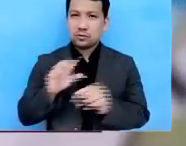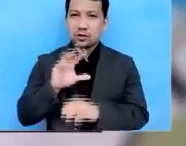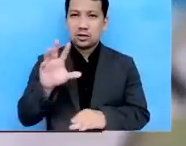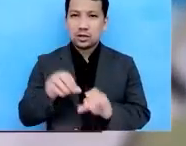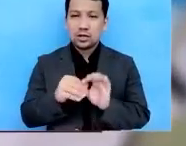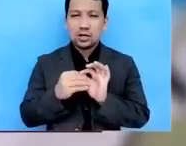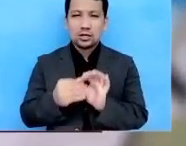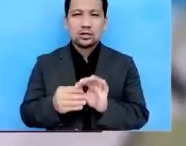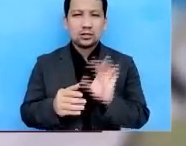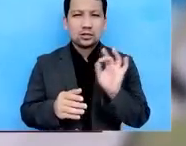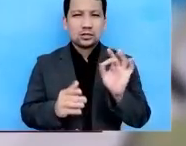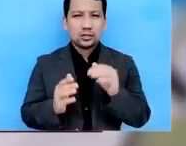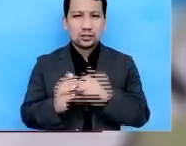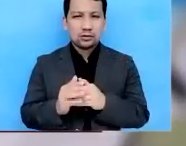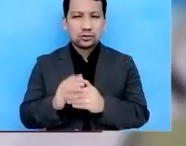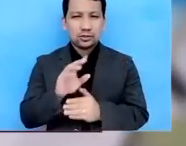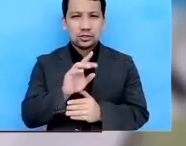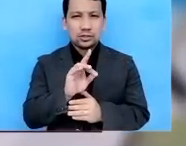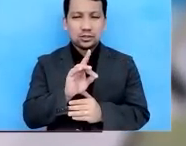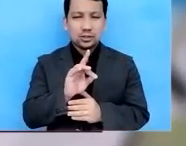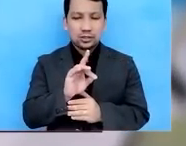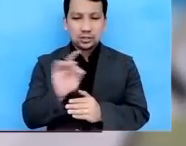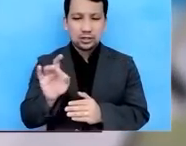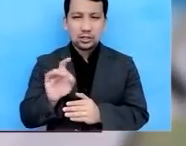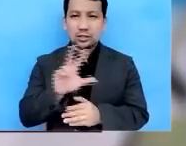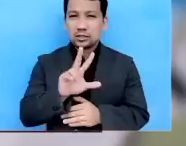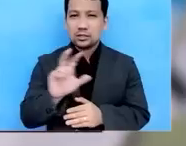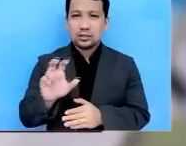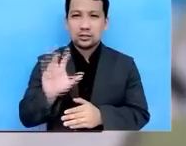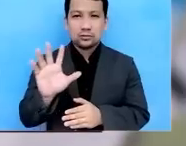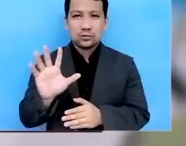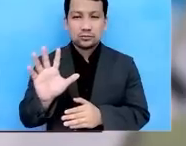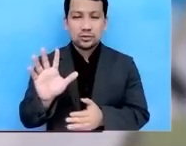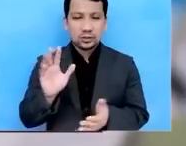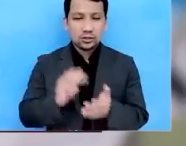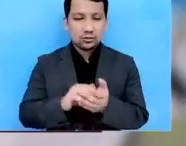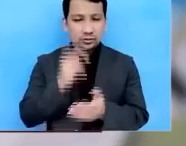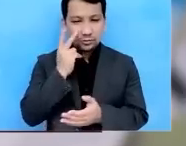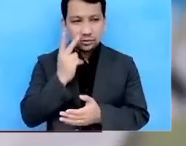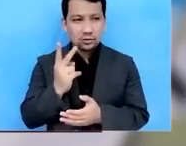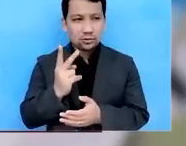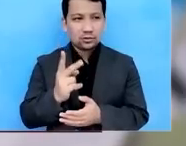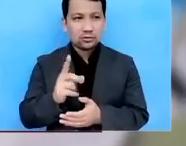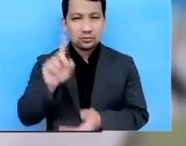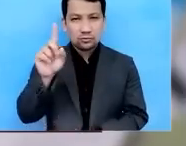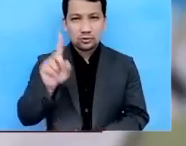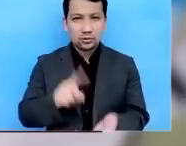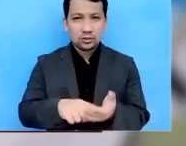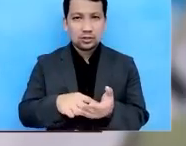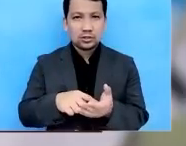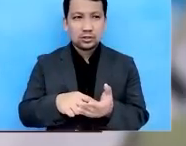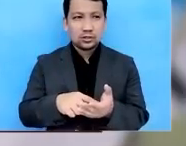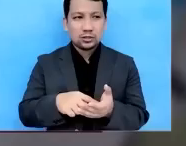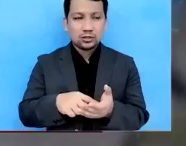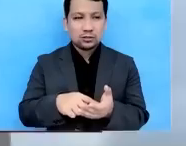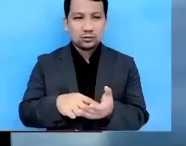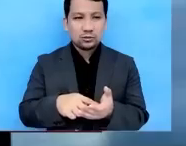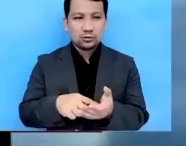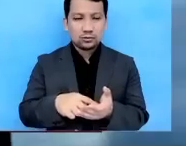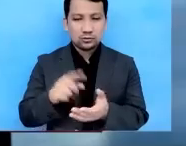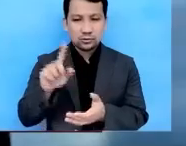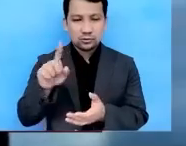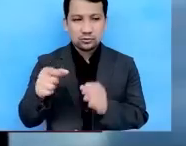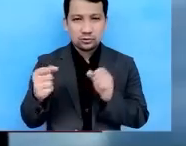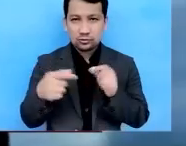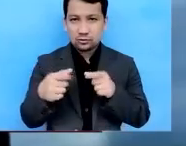itong 8,800 likes, 350,000 views at 1,151 comments.